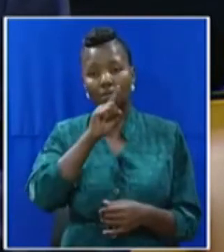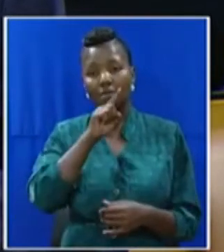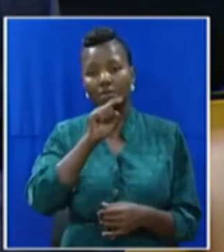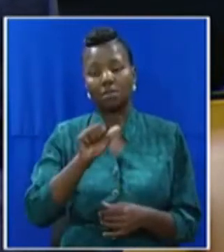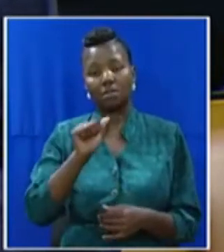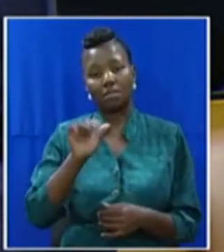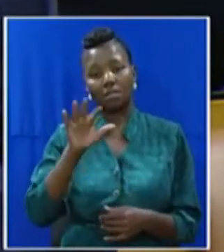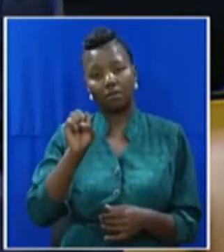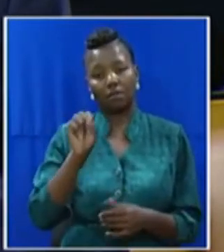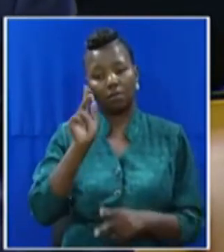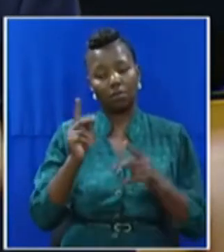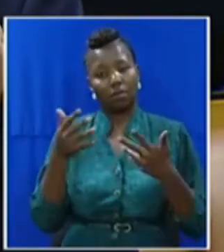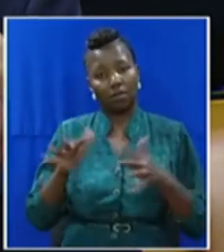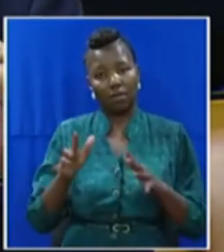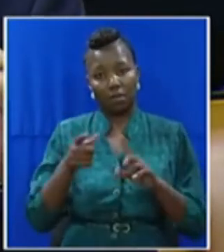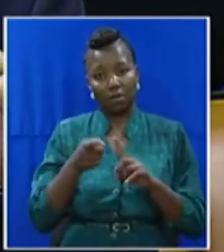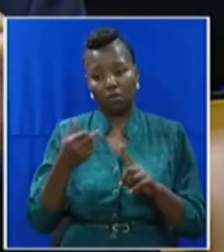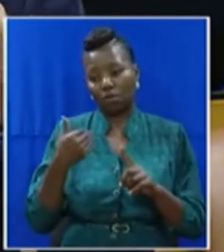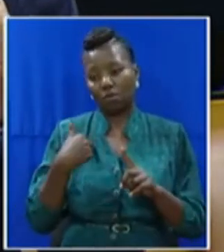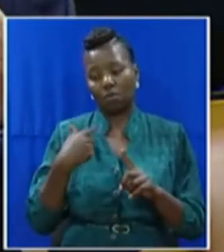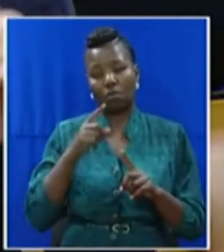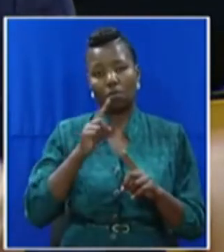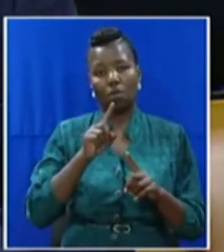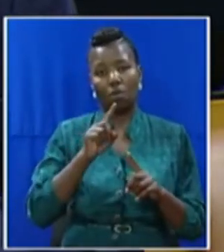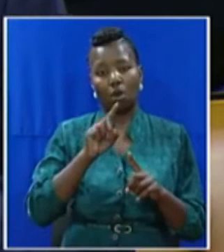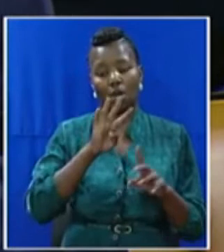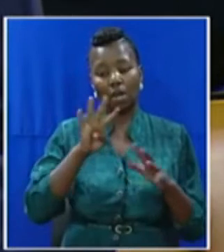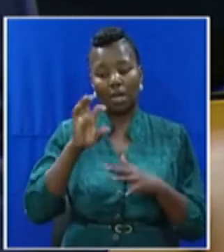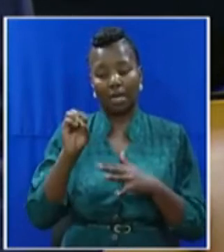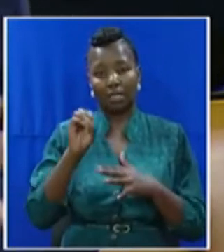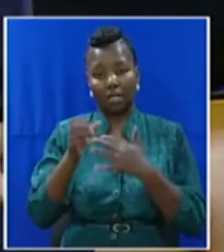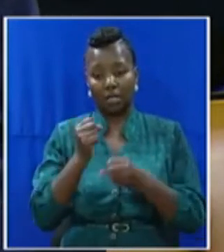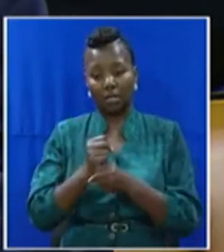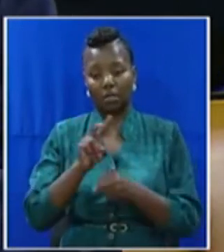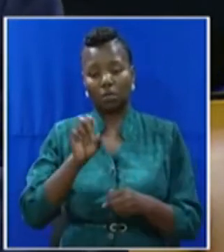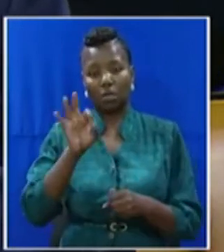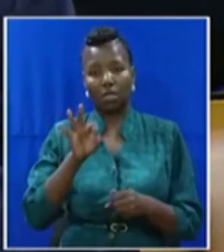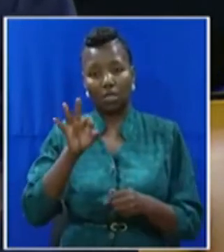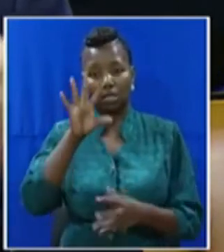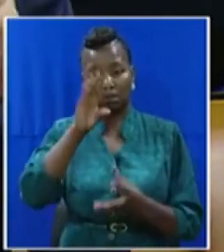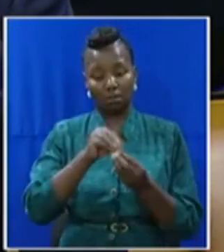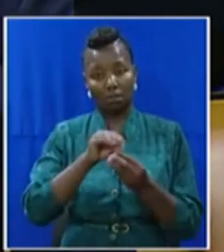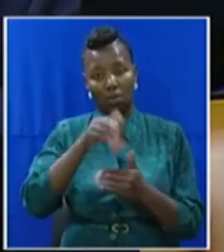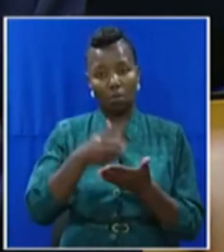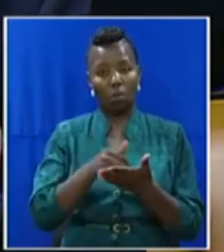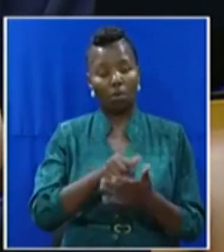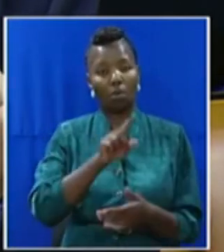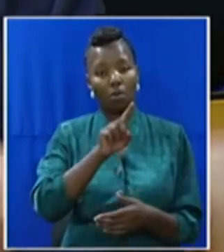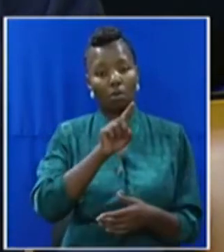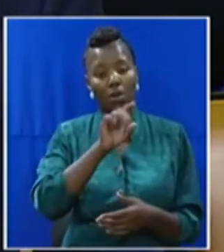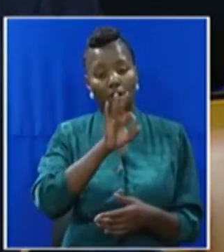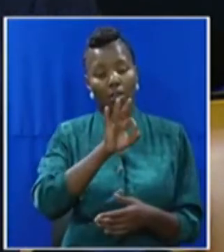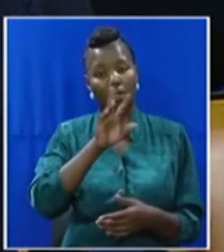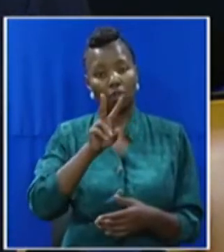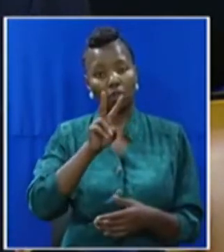daar 1651 mensen op plaatsen vermoord vanaf 1990 tot 2013. In Zuid-Afrika is dit 132 uit